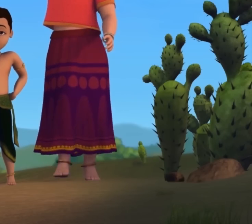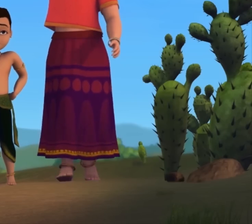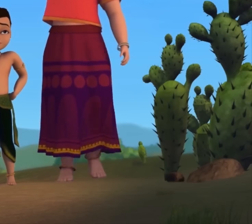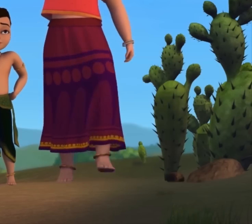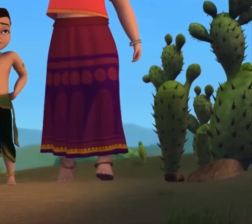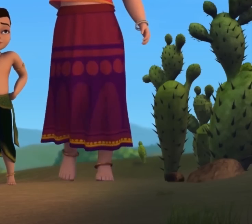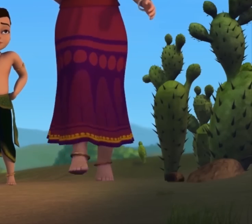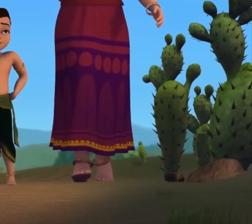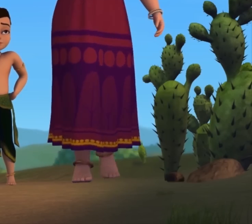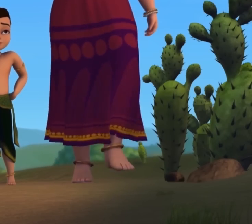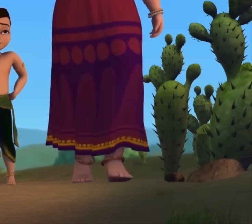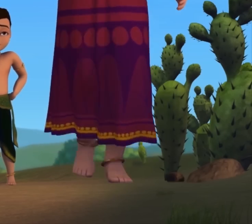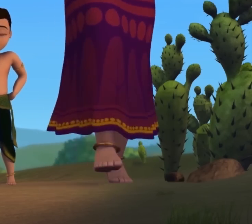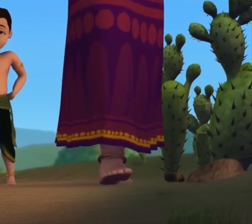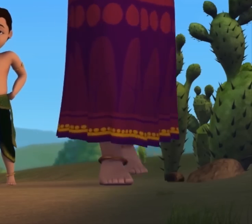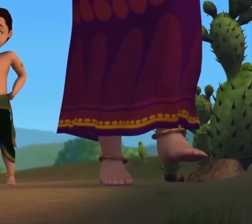दूध।